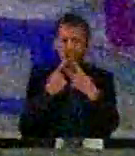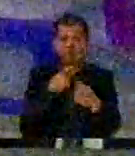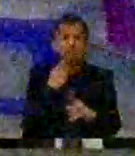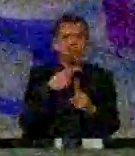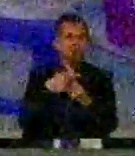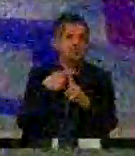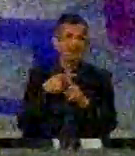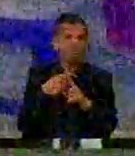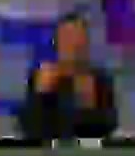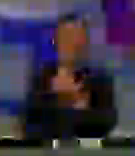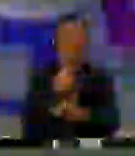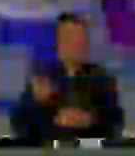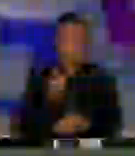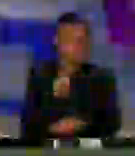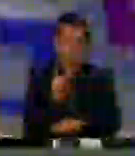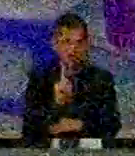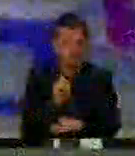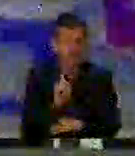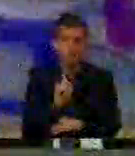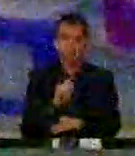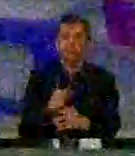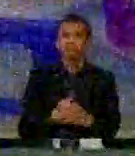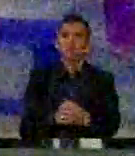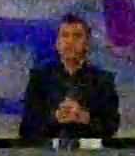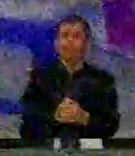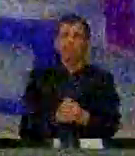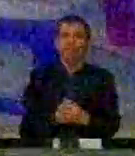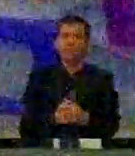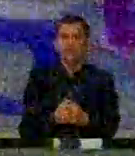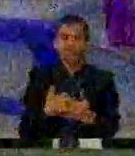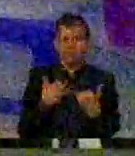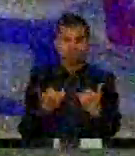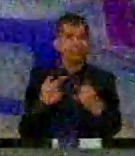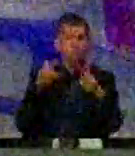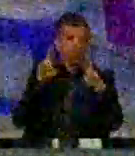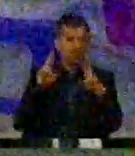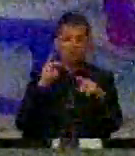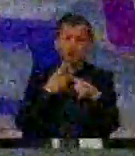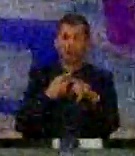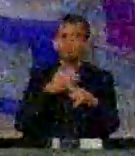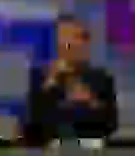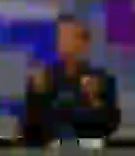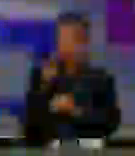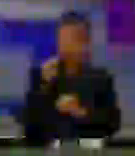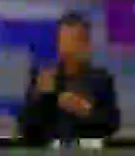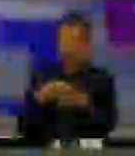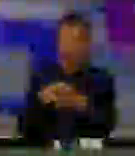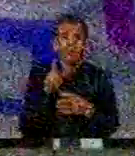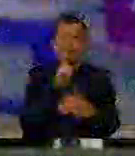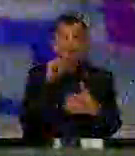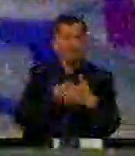apo për mburjet. Mirë po, kjo që unë kam shpresa dhe jam optimiste ma shumë se kolegët e mi opozitar nuk ma